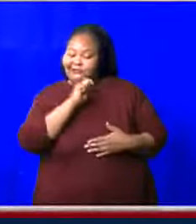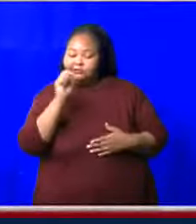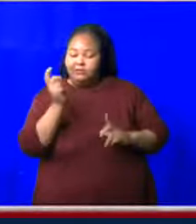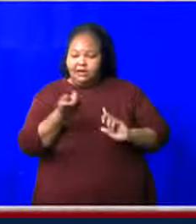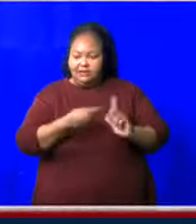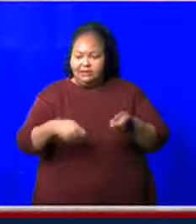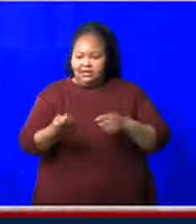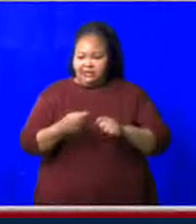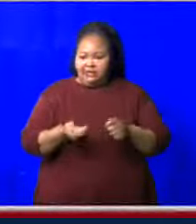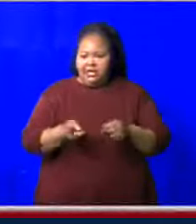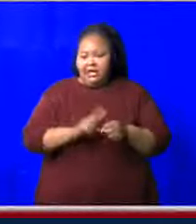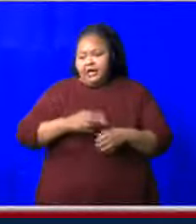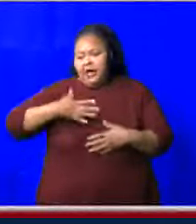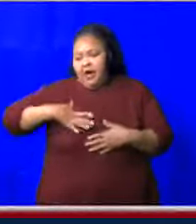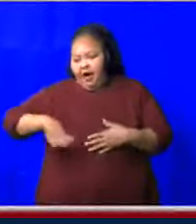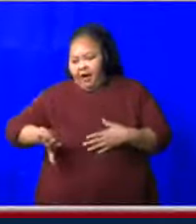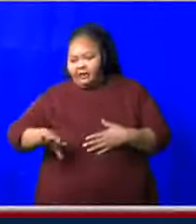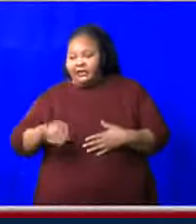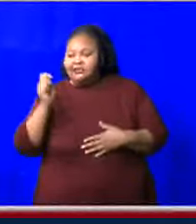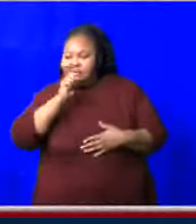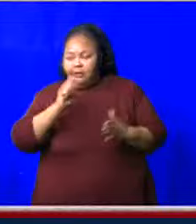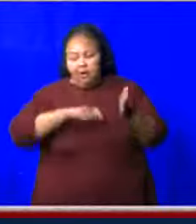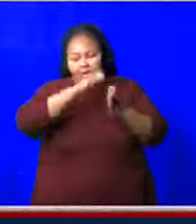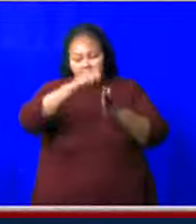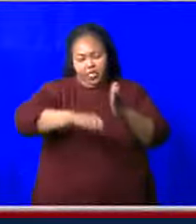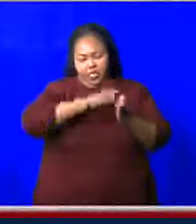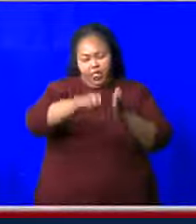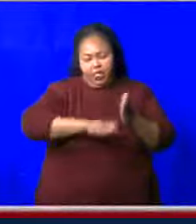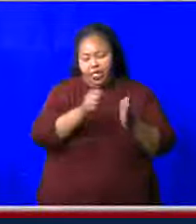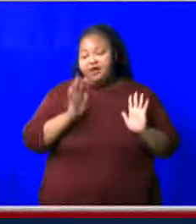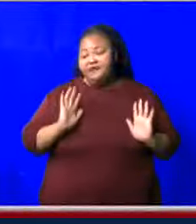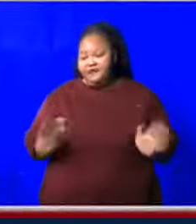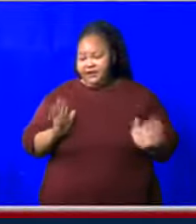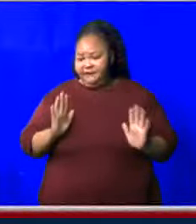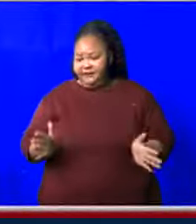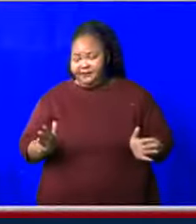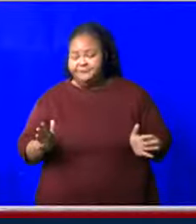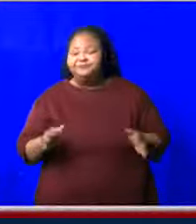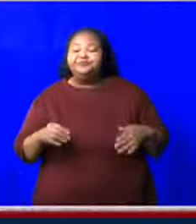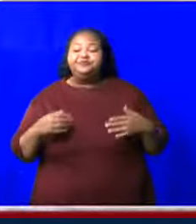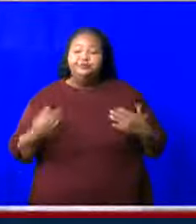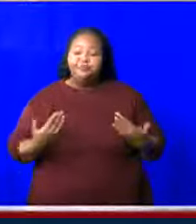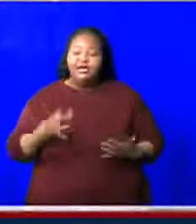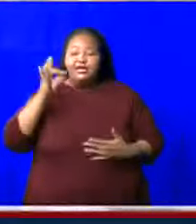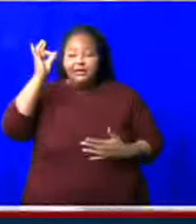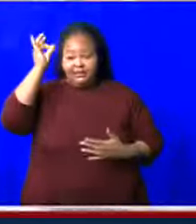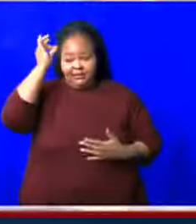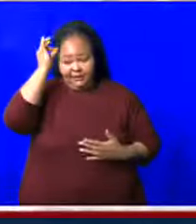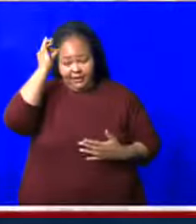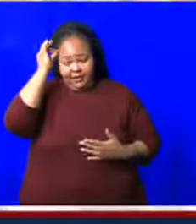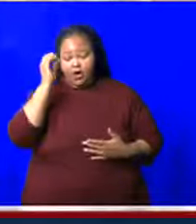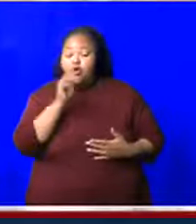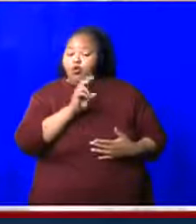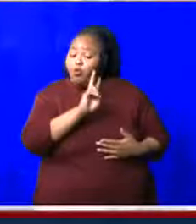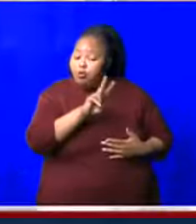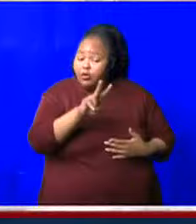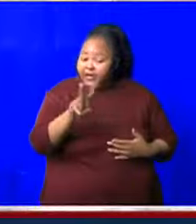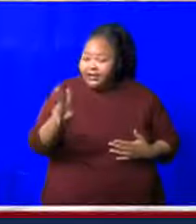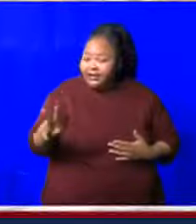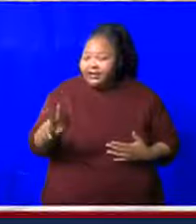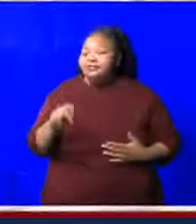ngayo inyama. Kube lithuba-ke lokuthi ingwenyama ibone yona inyama lethengiselwa sivesayo kazi njengobe